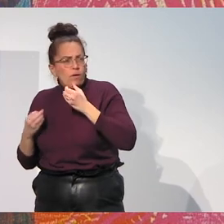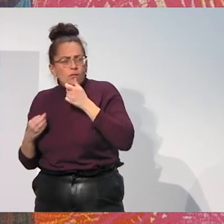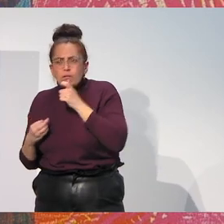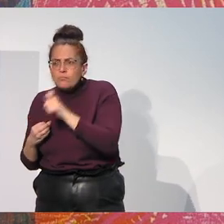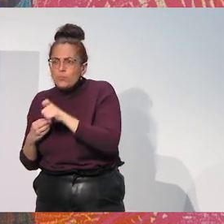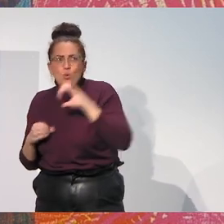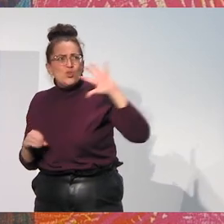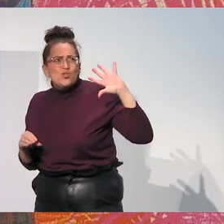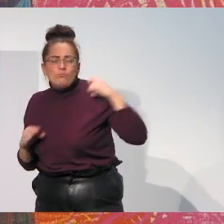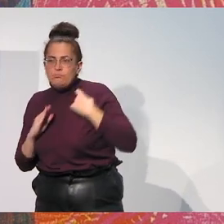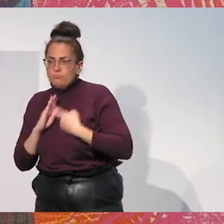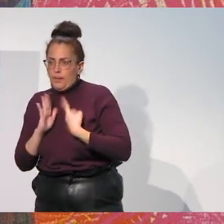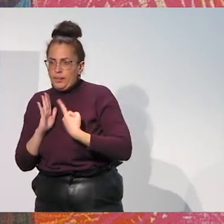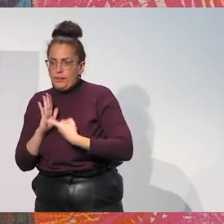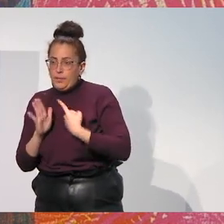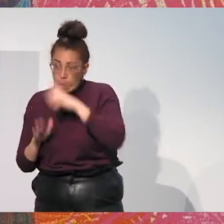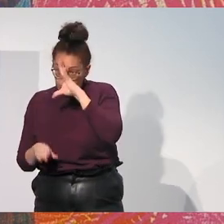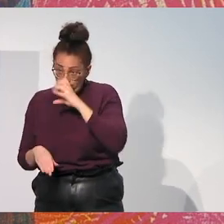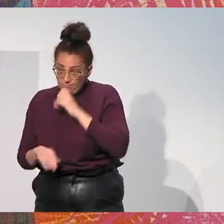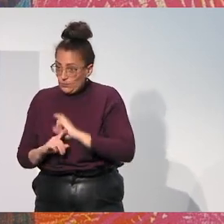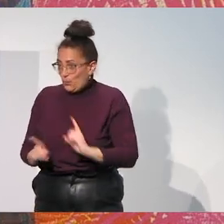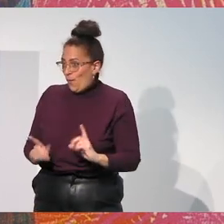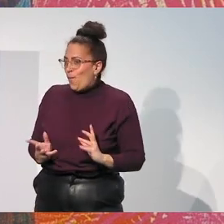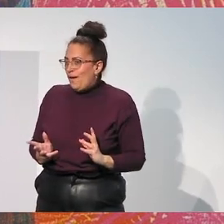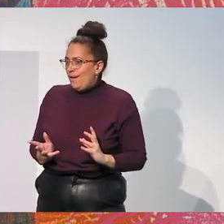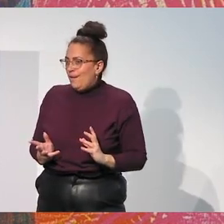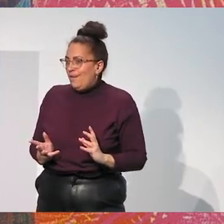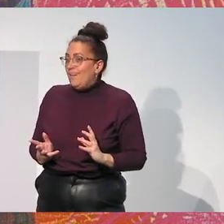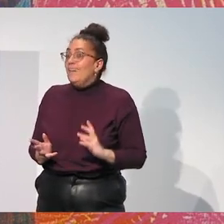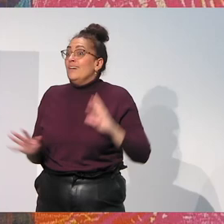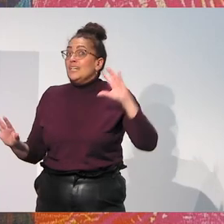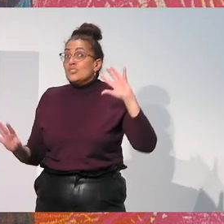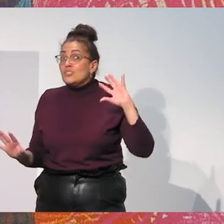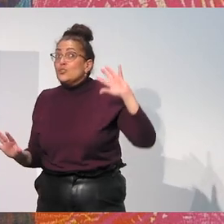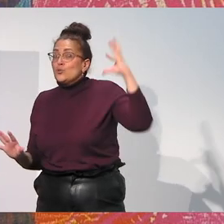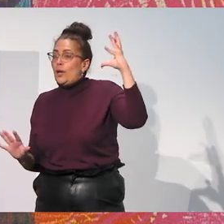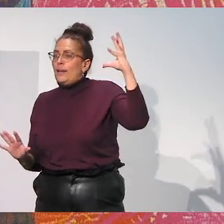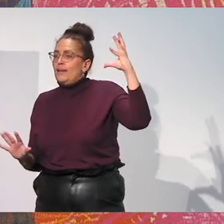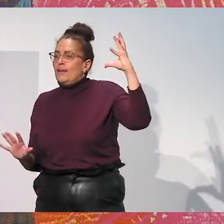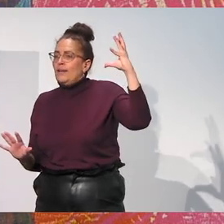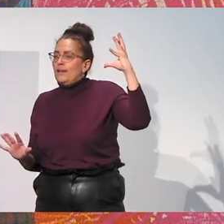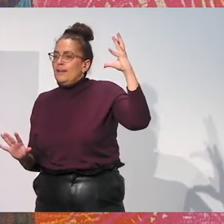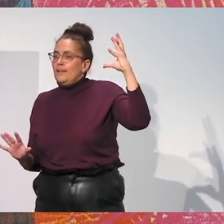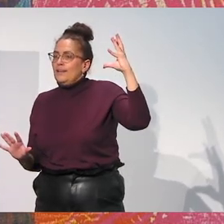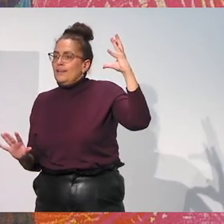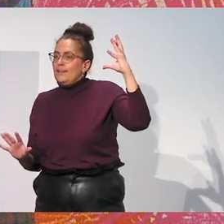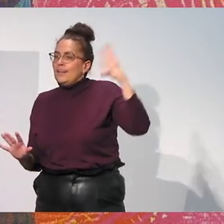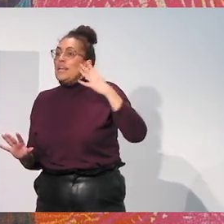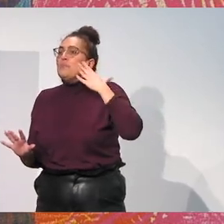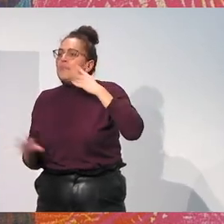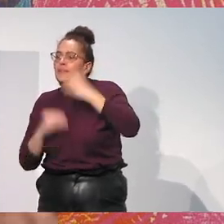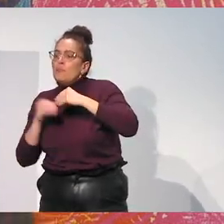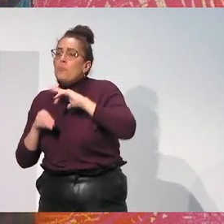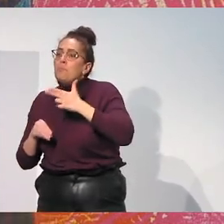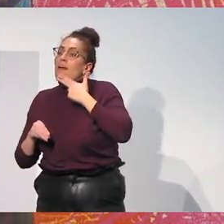et c'est pas un hasard en fait, parce que en fait souvent ce sont des environnements ensoleillés qui sont décrits.